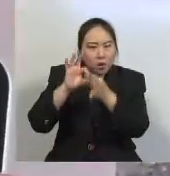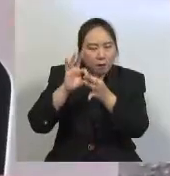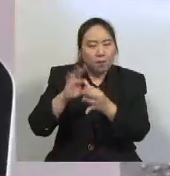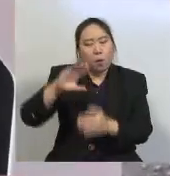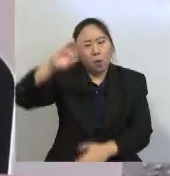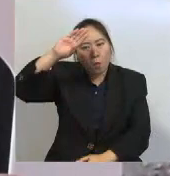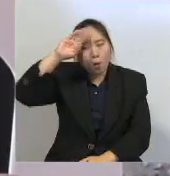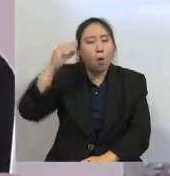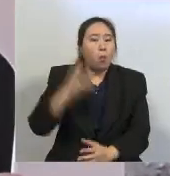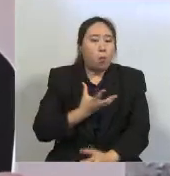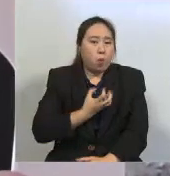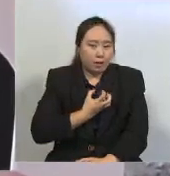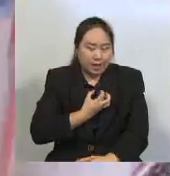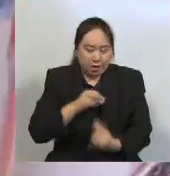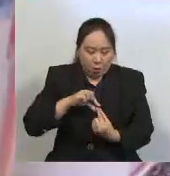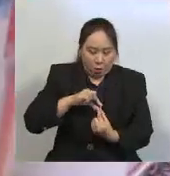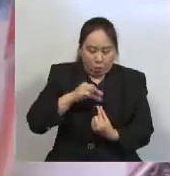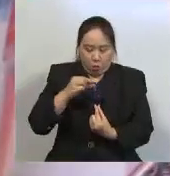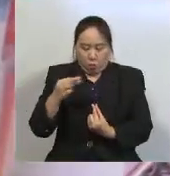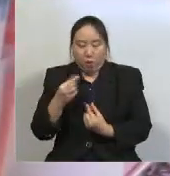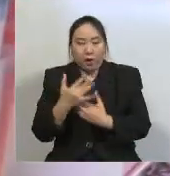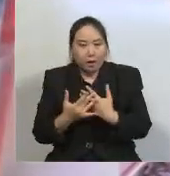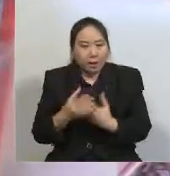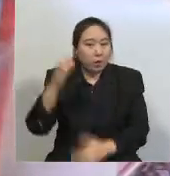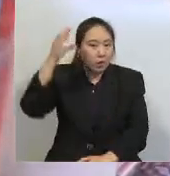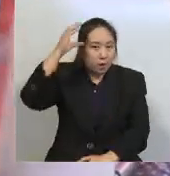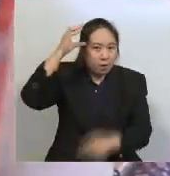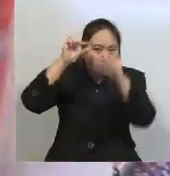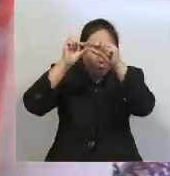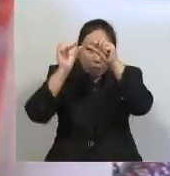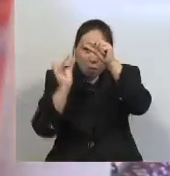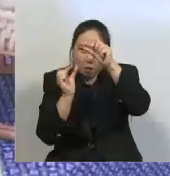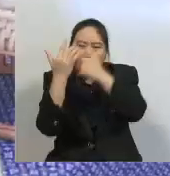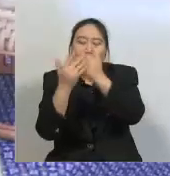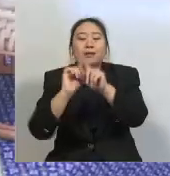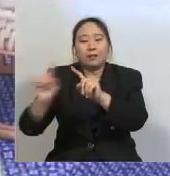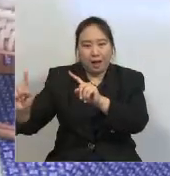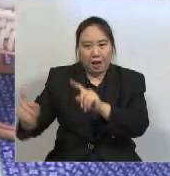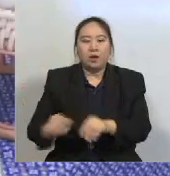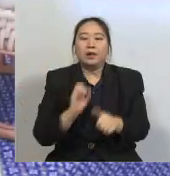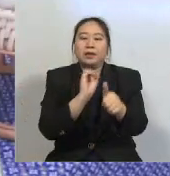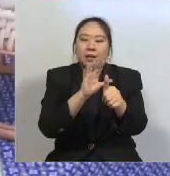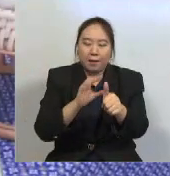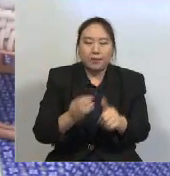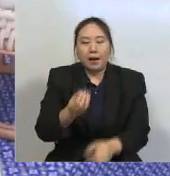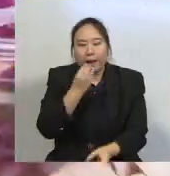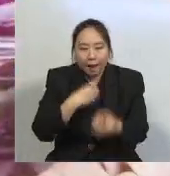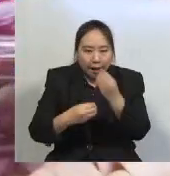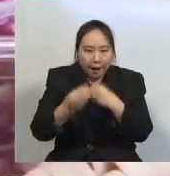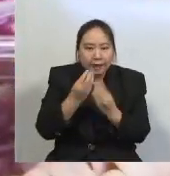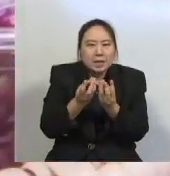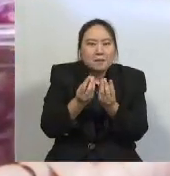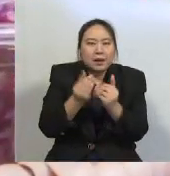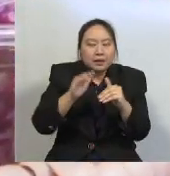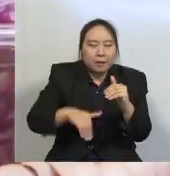อดเลือดสมองการให้คำปรึกษาวิธีดูแลตนเองในผู้ป่วยเบาหวานแนะนำอาหารสุขภาพไขมันต่ำอย่างสลัดผัก